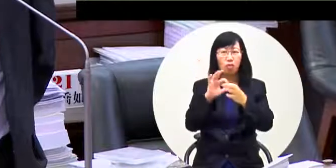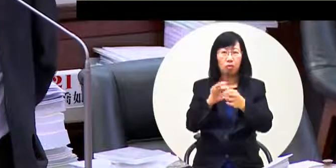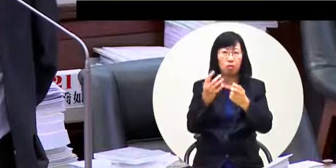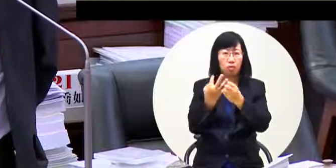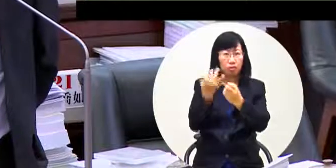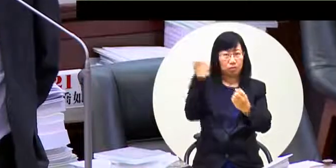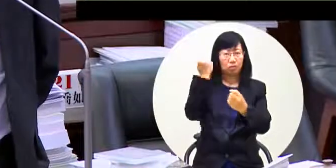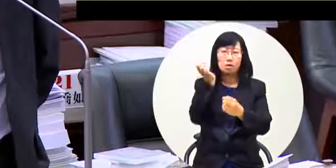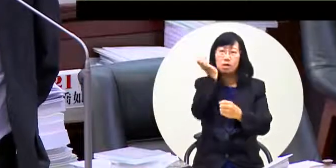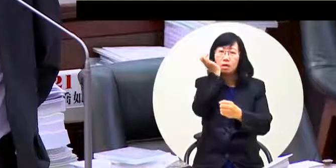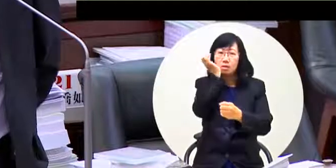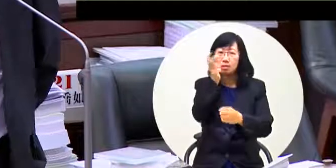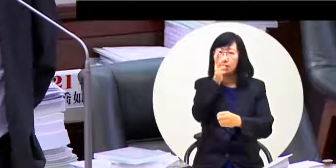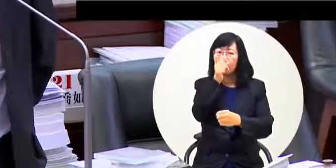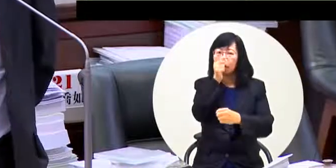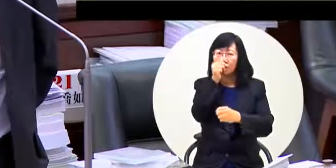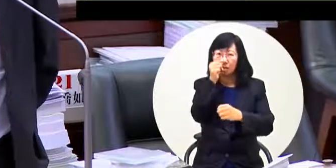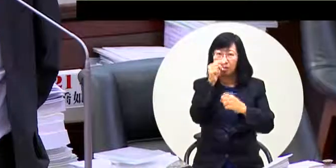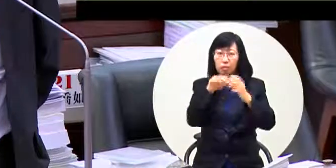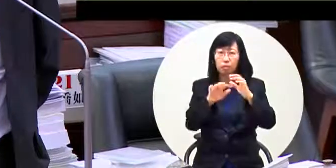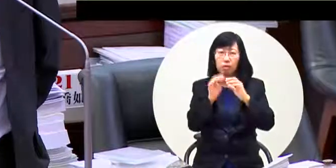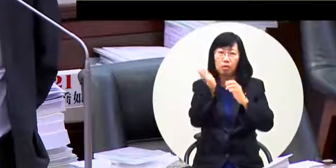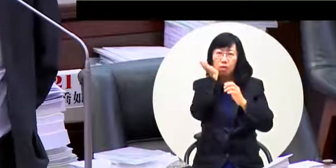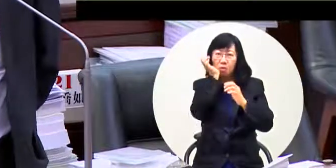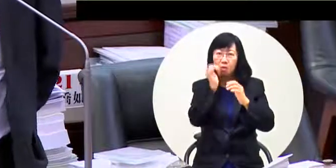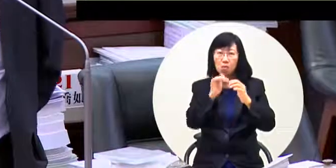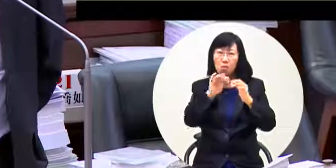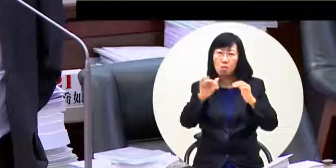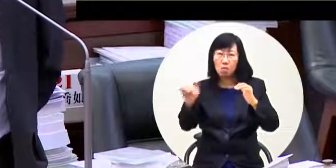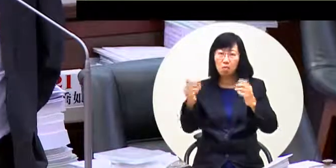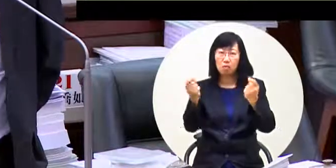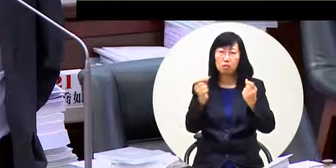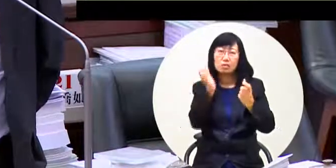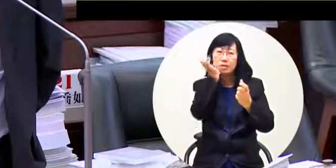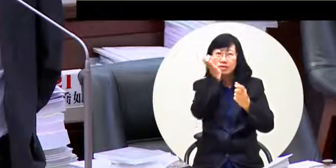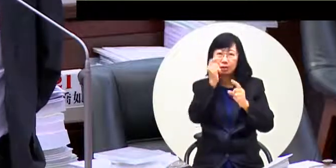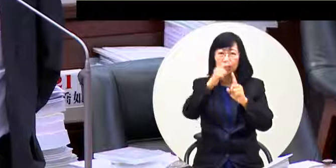出来的那个水硬度比较高，哦，那